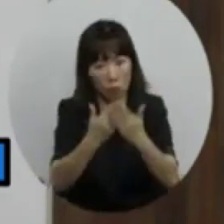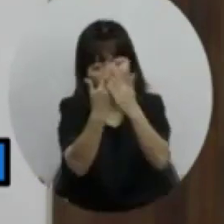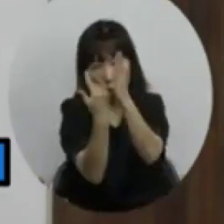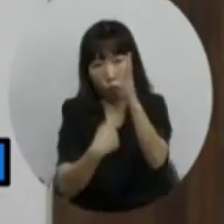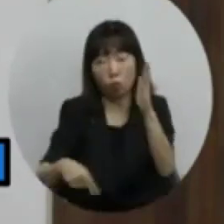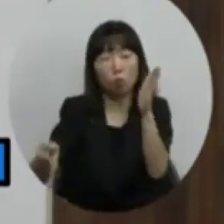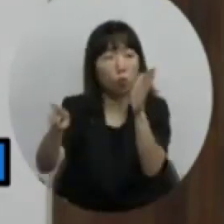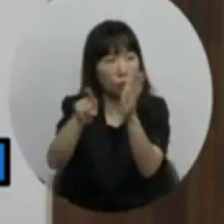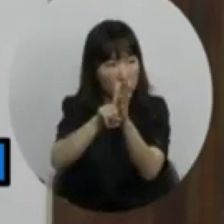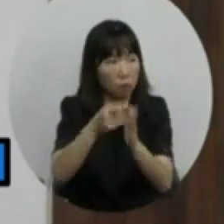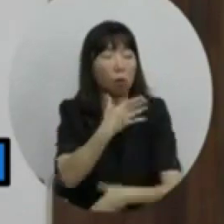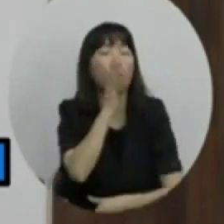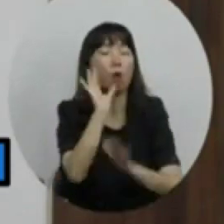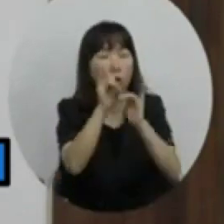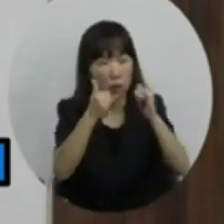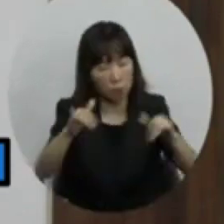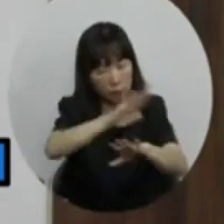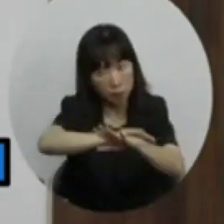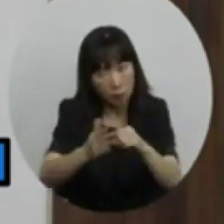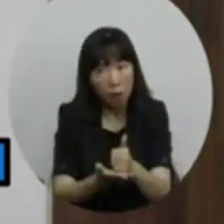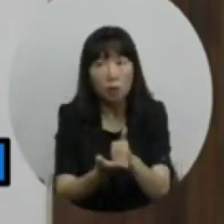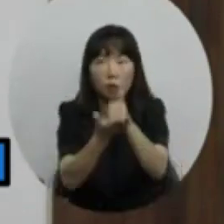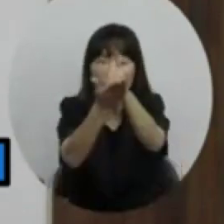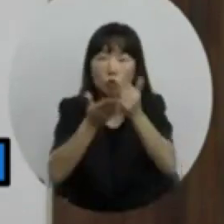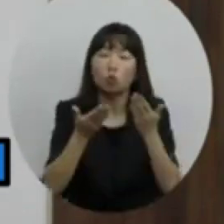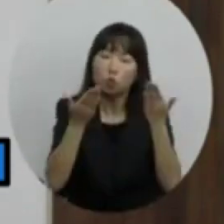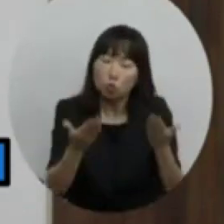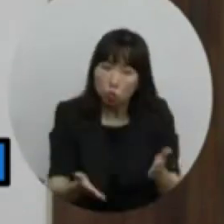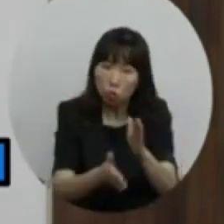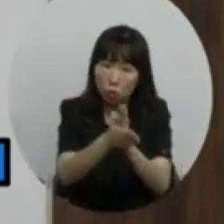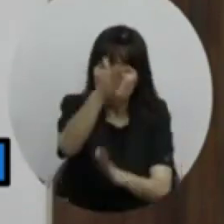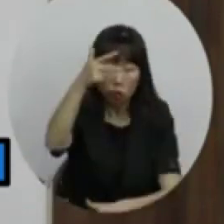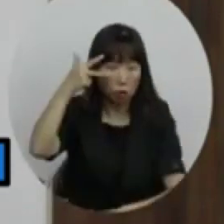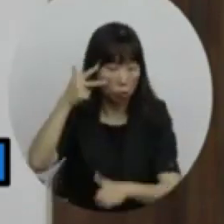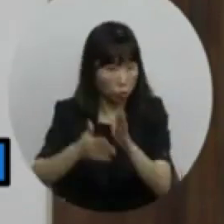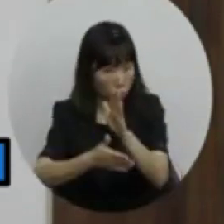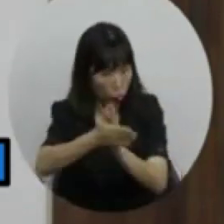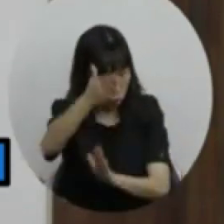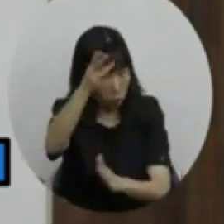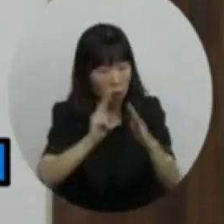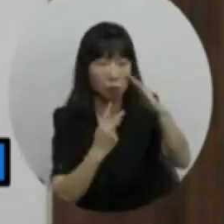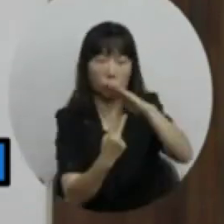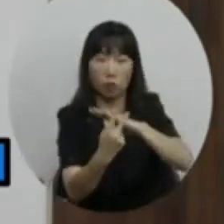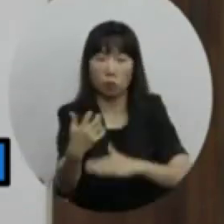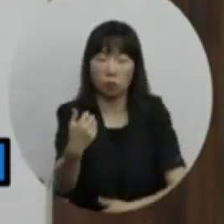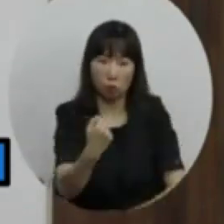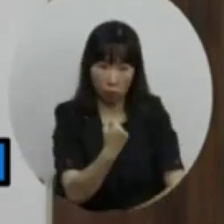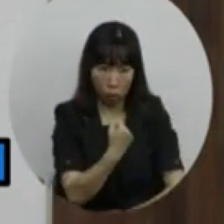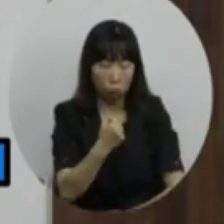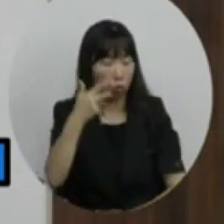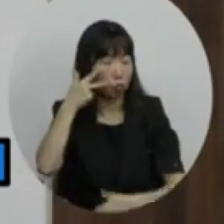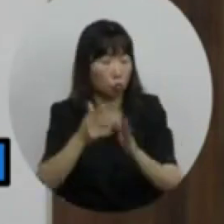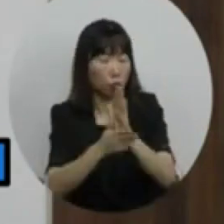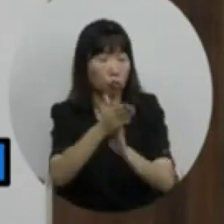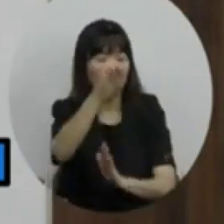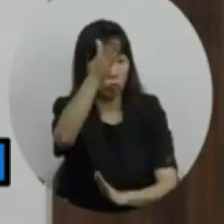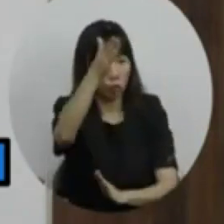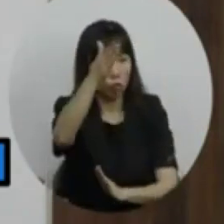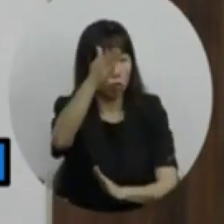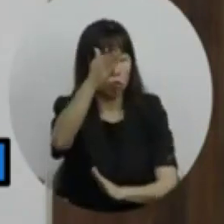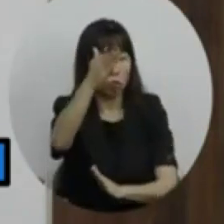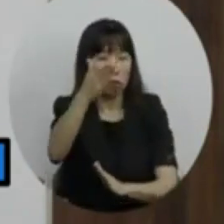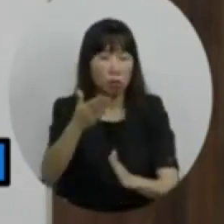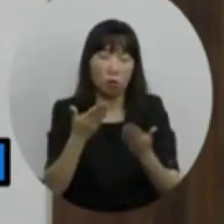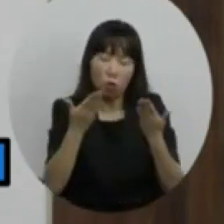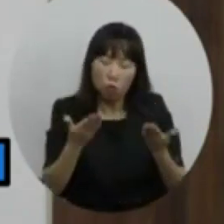위해서 어르신의 잘 섬기는 충해도시 여주라는 비전으로 노인 일자리 사업에 내실하나 노인 여가활동의